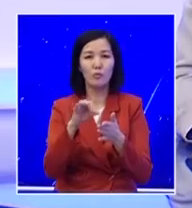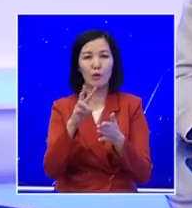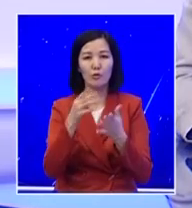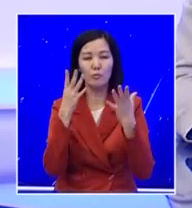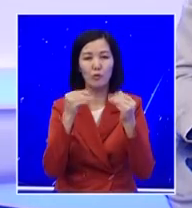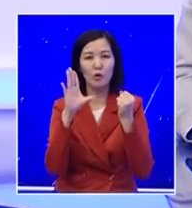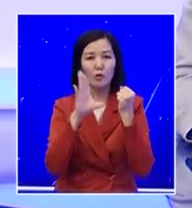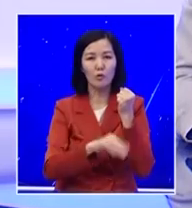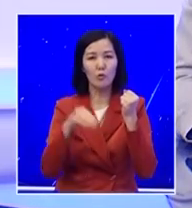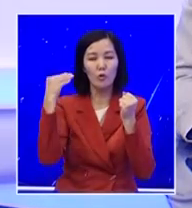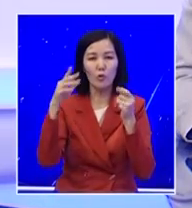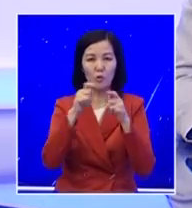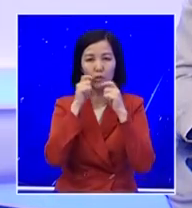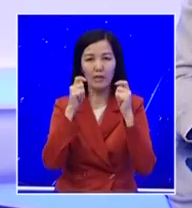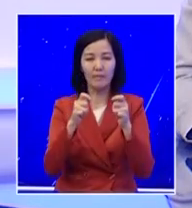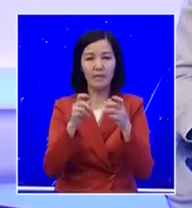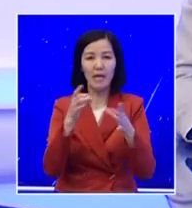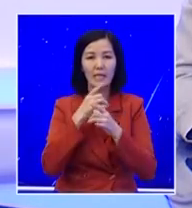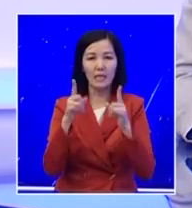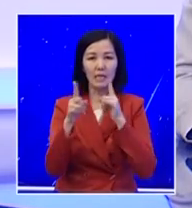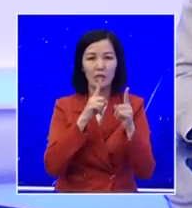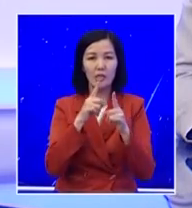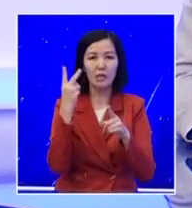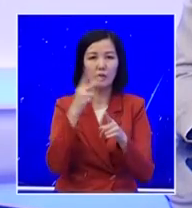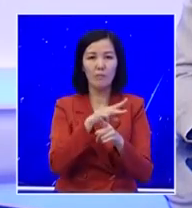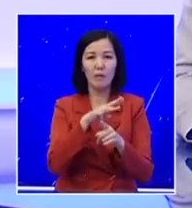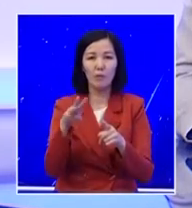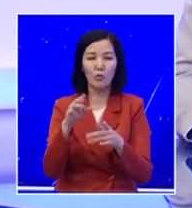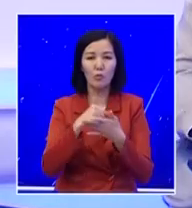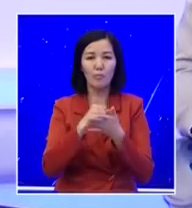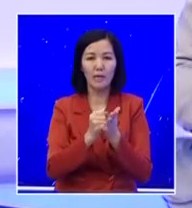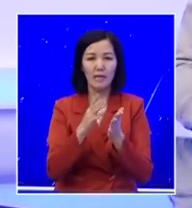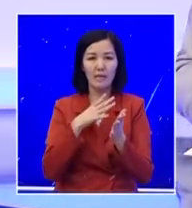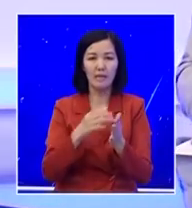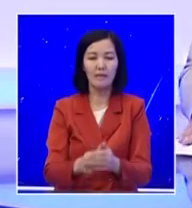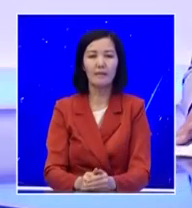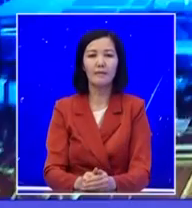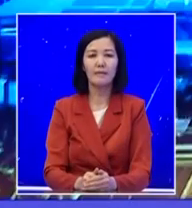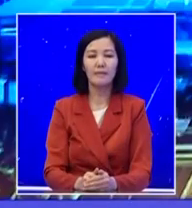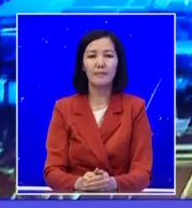маусымда соңғы қоңырауды табысталады. Салтанатты жиынға тек 20 минут бекітілген.